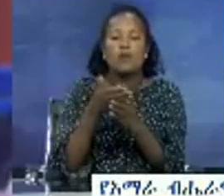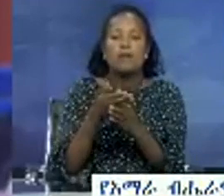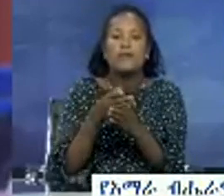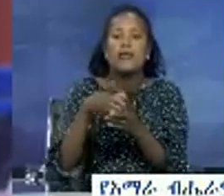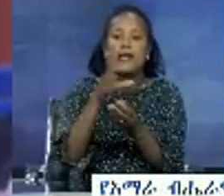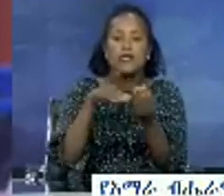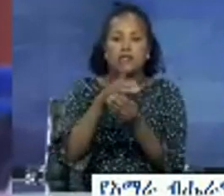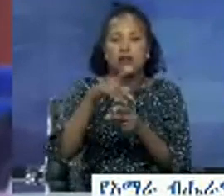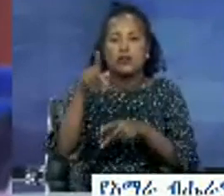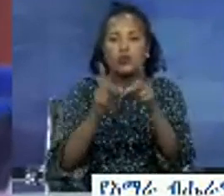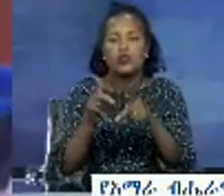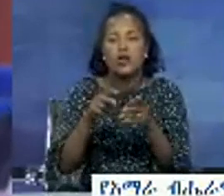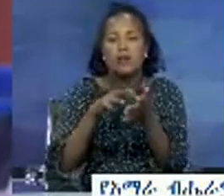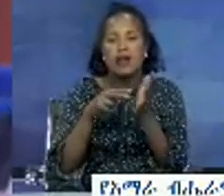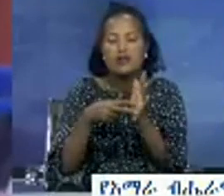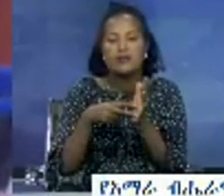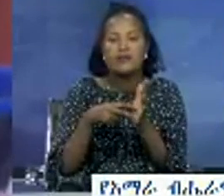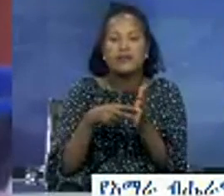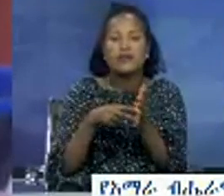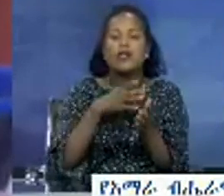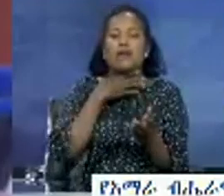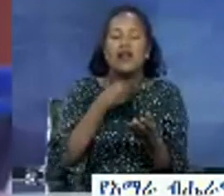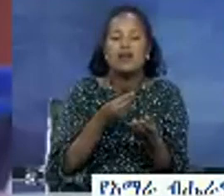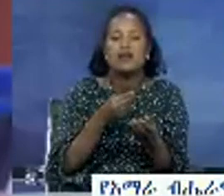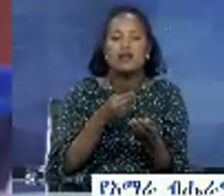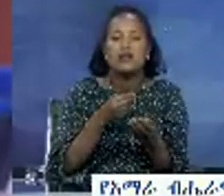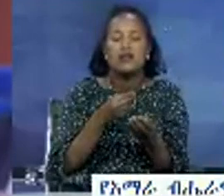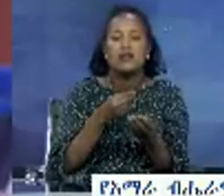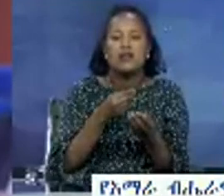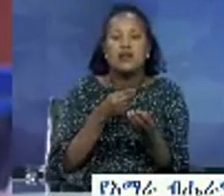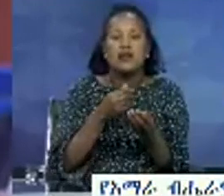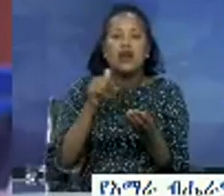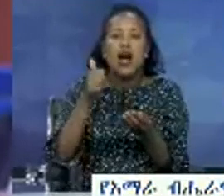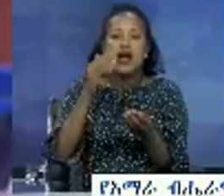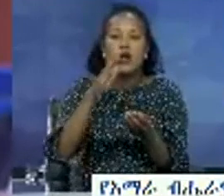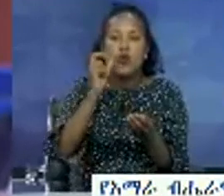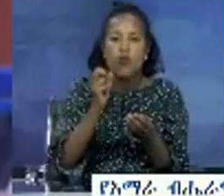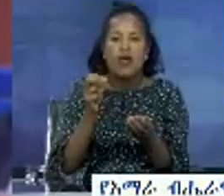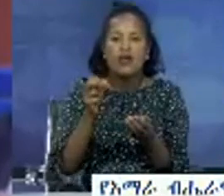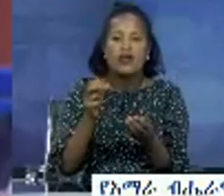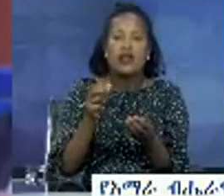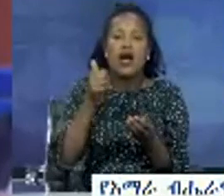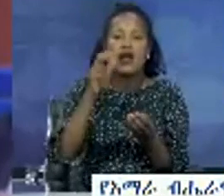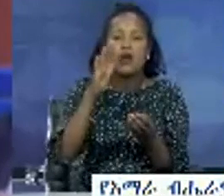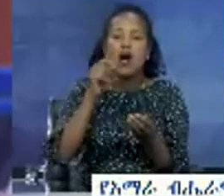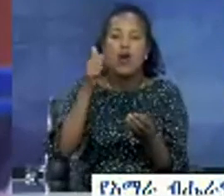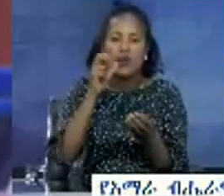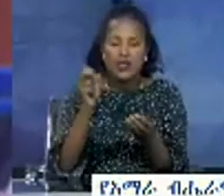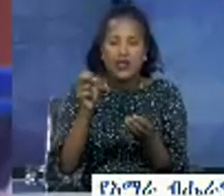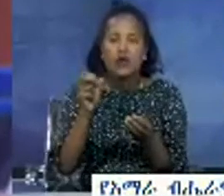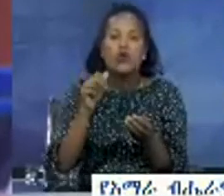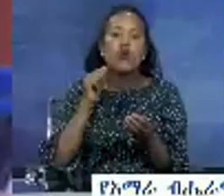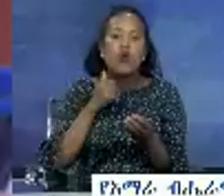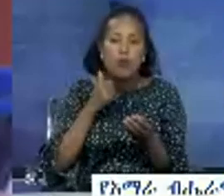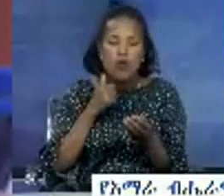ህዝቦች ማለትም የአማራን፣ የአገው ሆምራን፣ የአገዋዊን፣